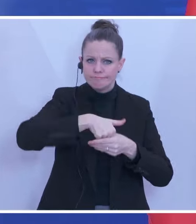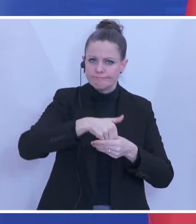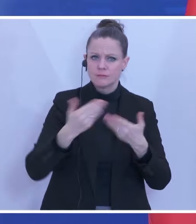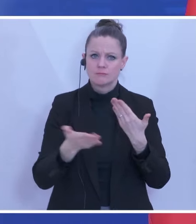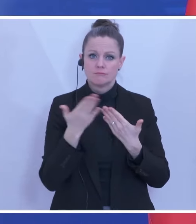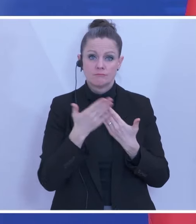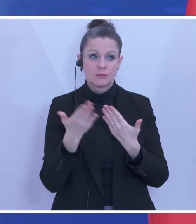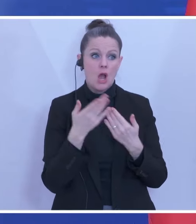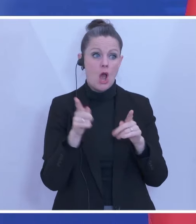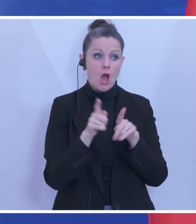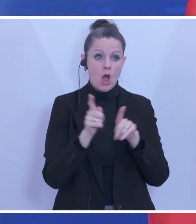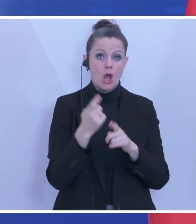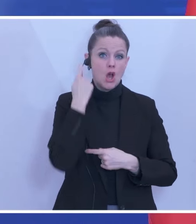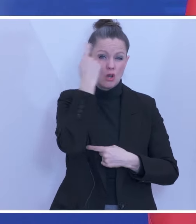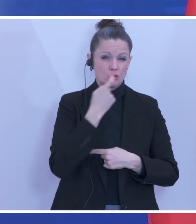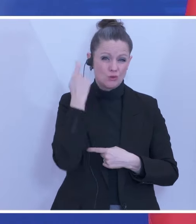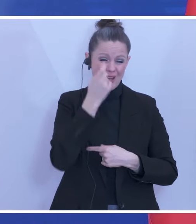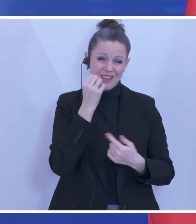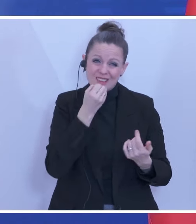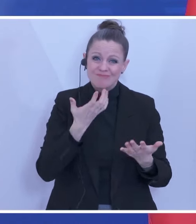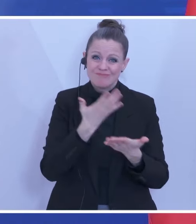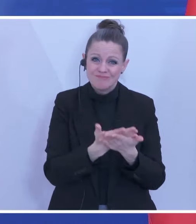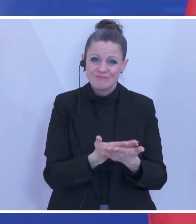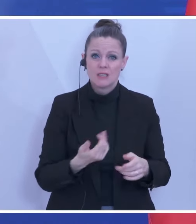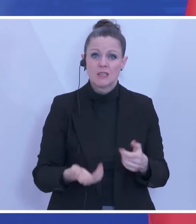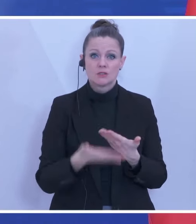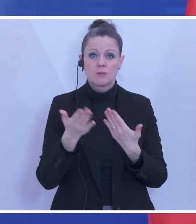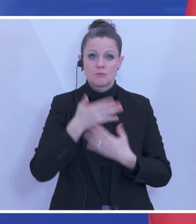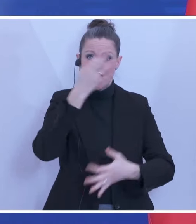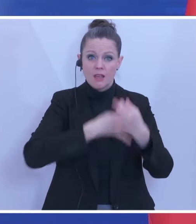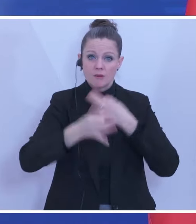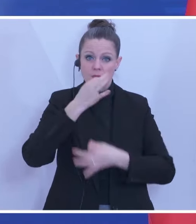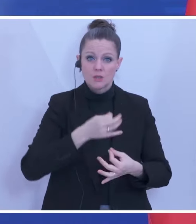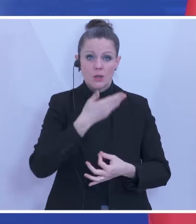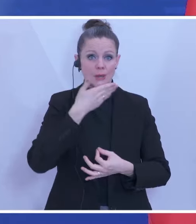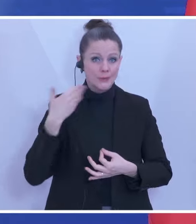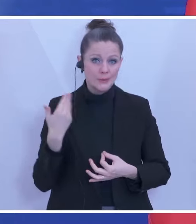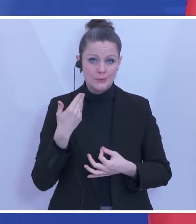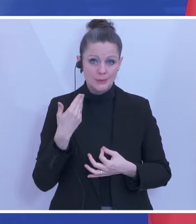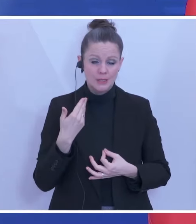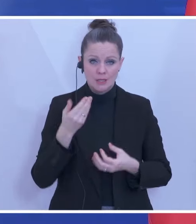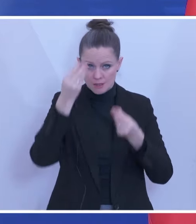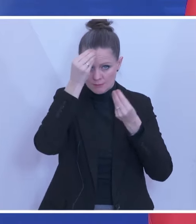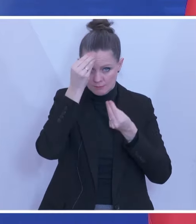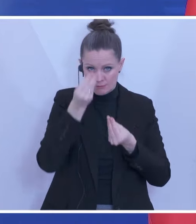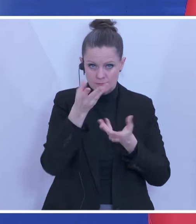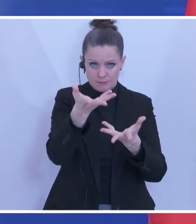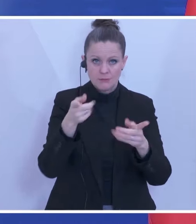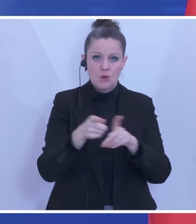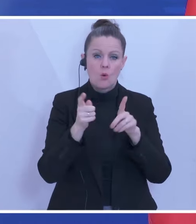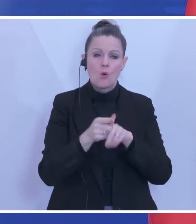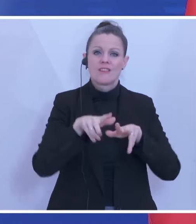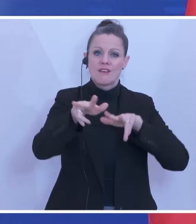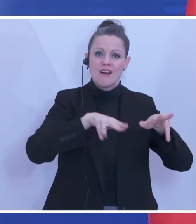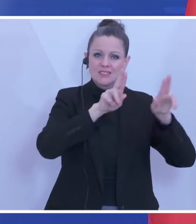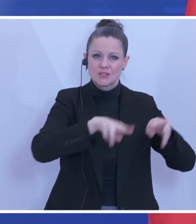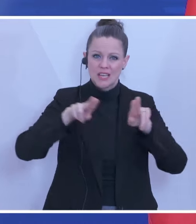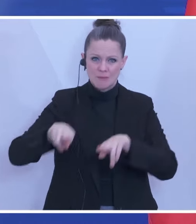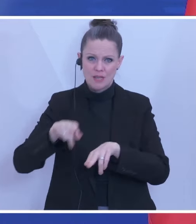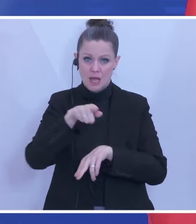eine Sorge, die geäußert worden ist, dass wenn Information nicht erteilt wird und im Wege der Verwaltungsgerichtsbarkeit diese Information